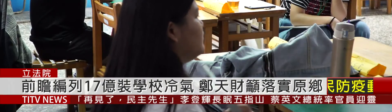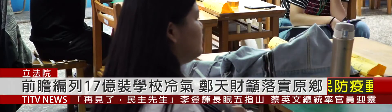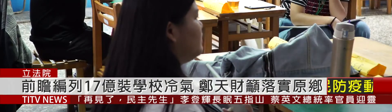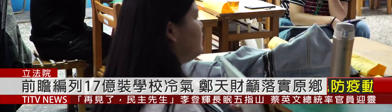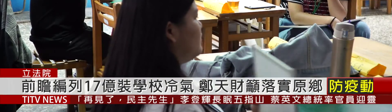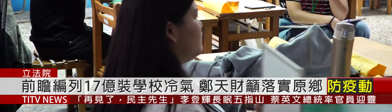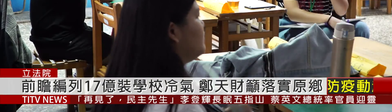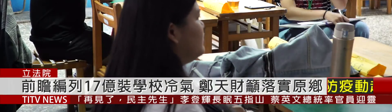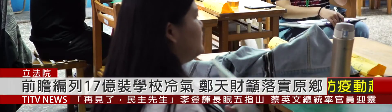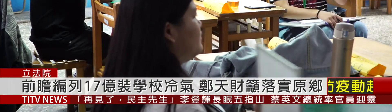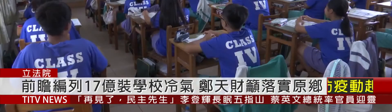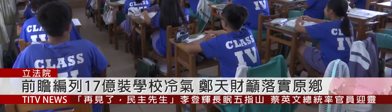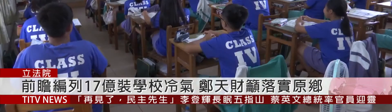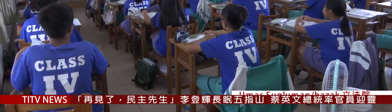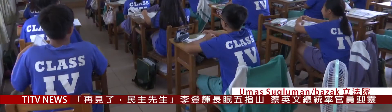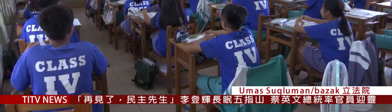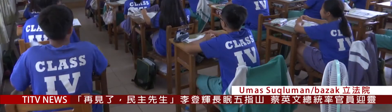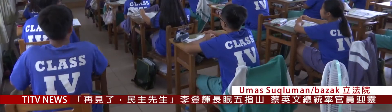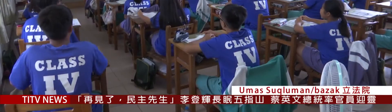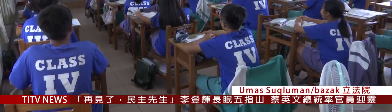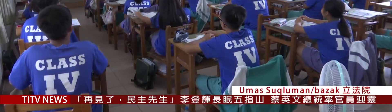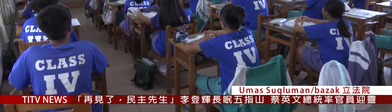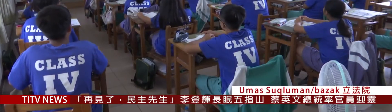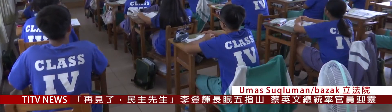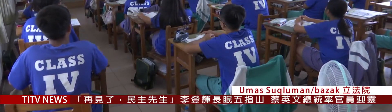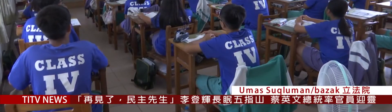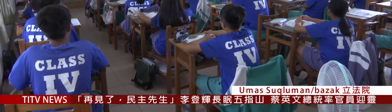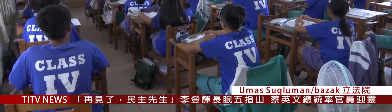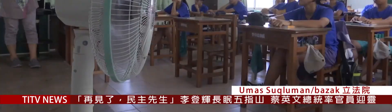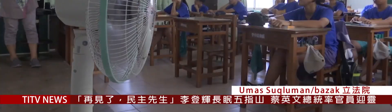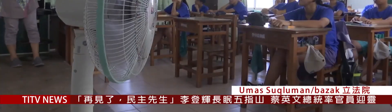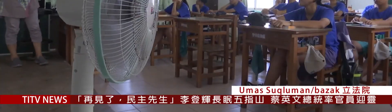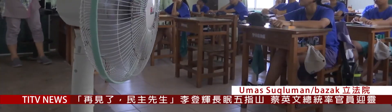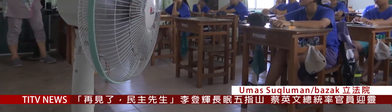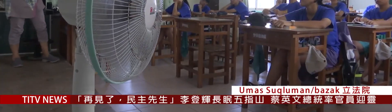校跟原住民族重点学校。原视新闻 Umas Basak 立法院采访报道。